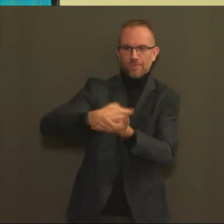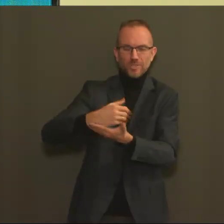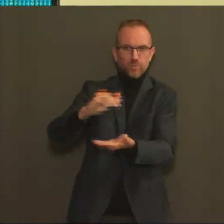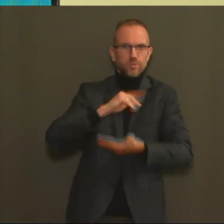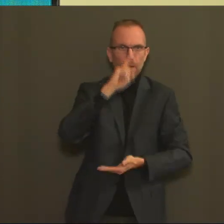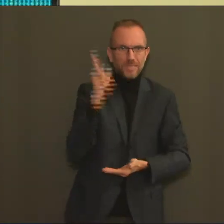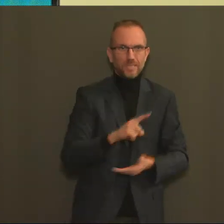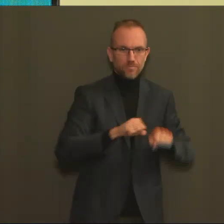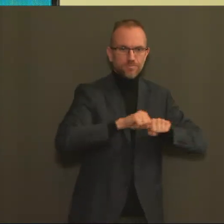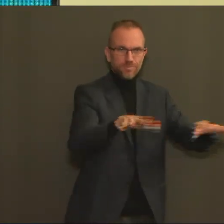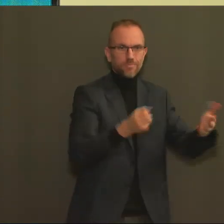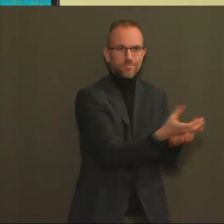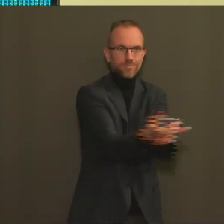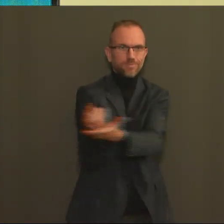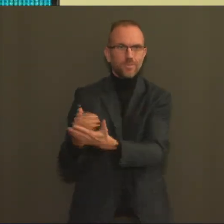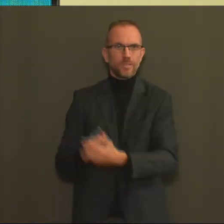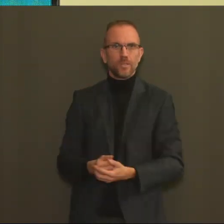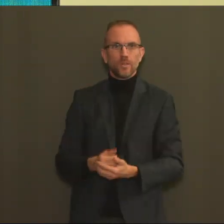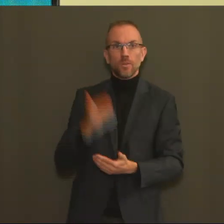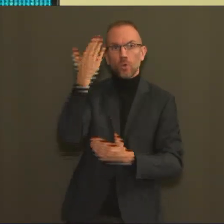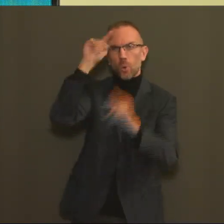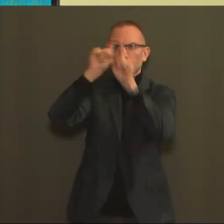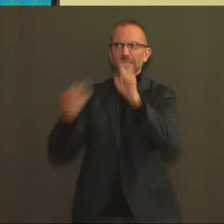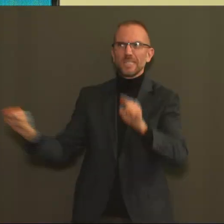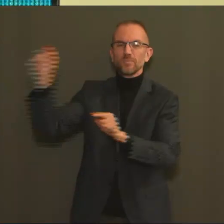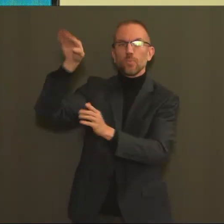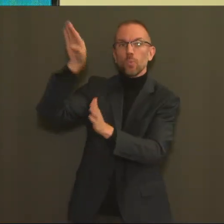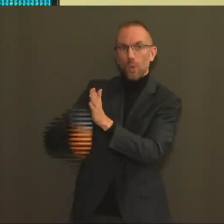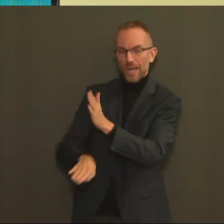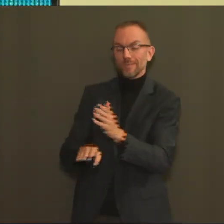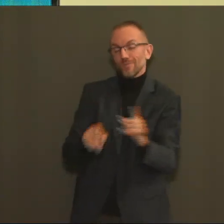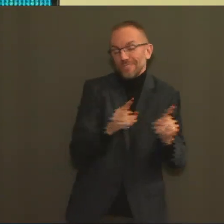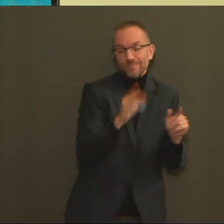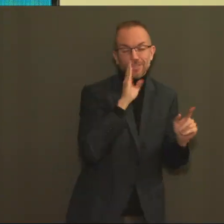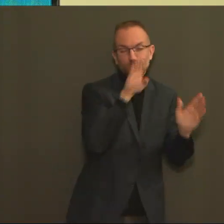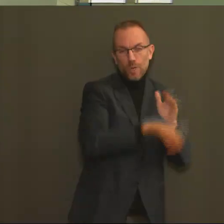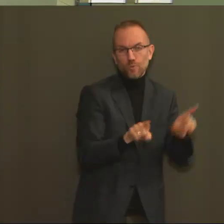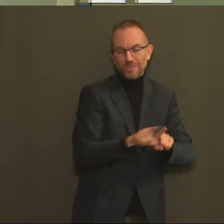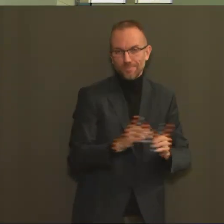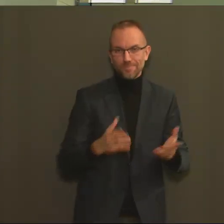fysiotherapie je ik kies voor paul koop via de imiteren